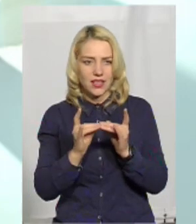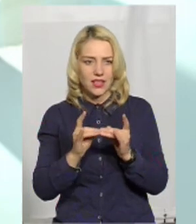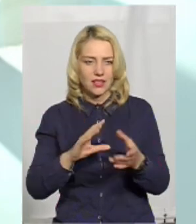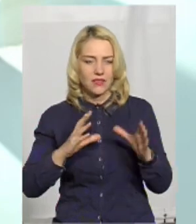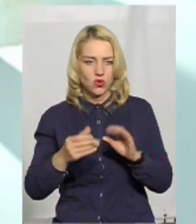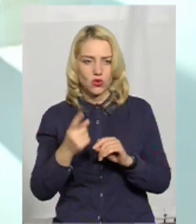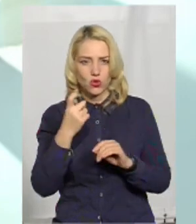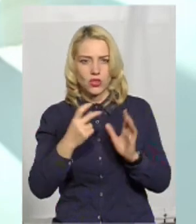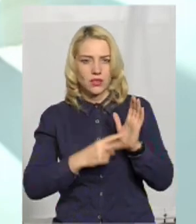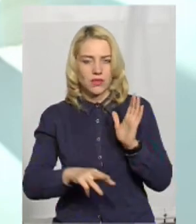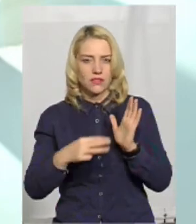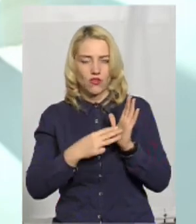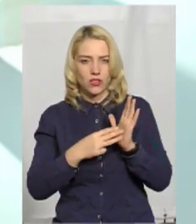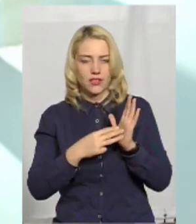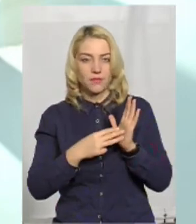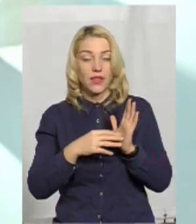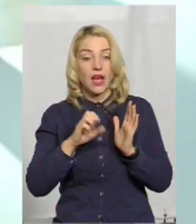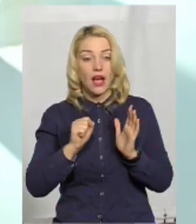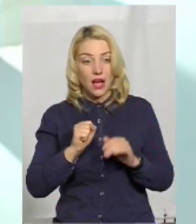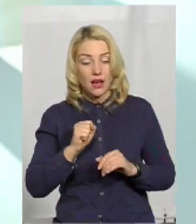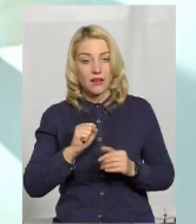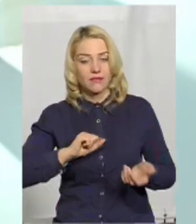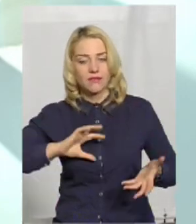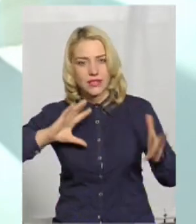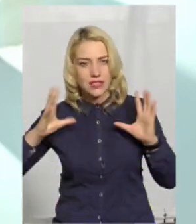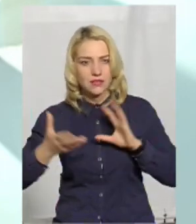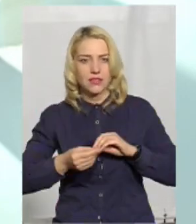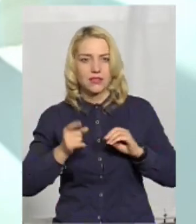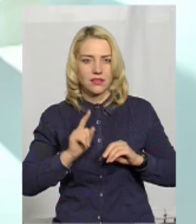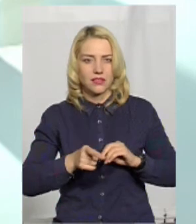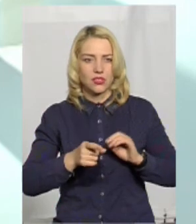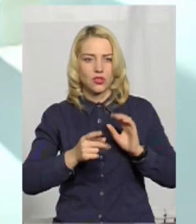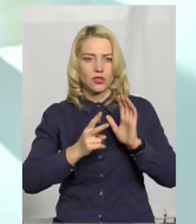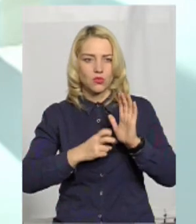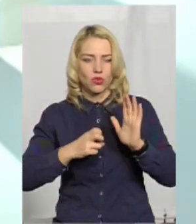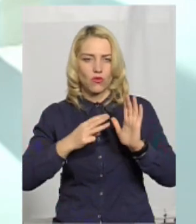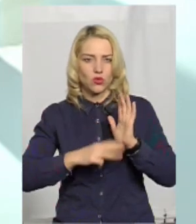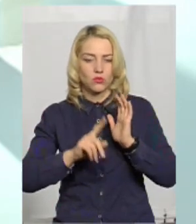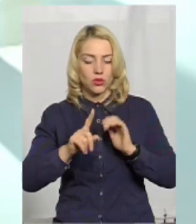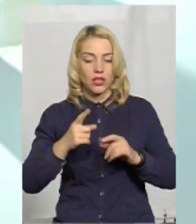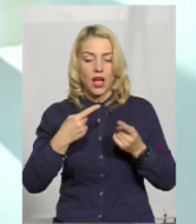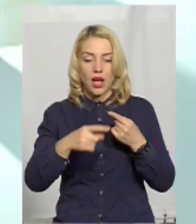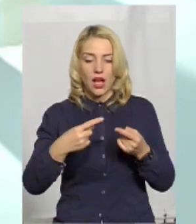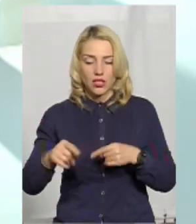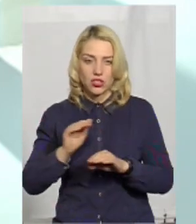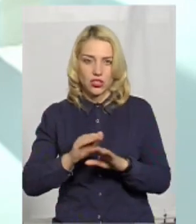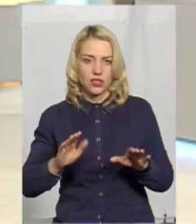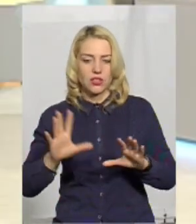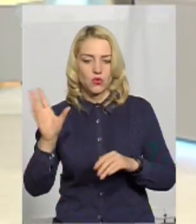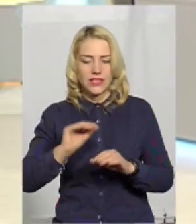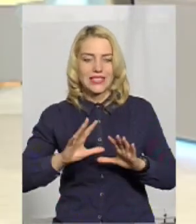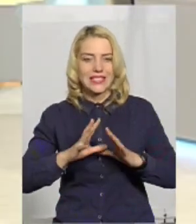Всього 178. А всіх 1801. Решта діти, всі в сімейних формах виховання.